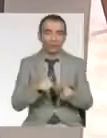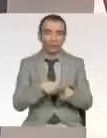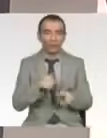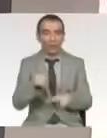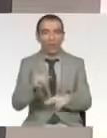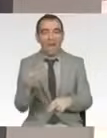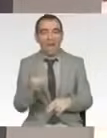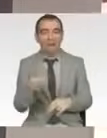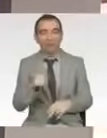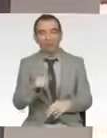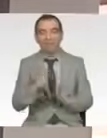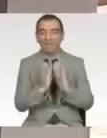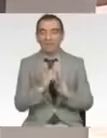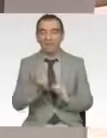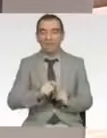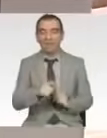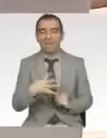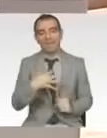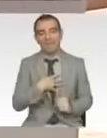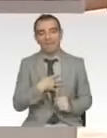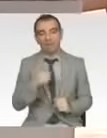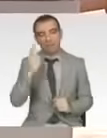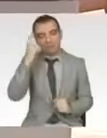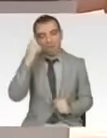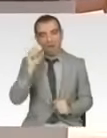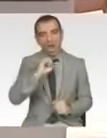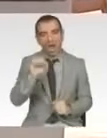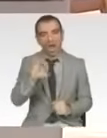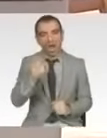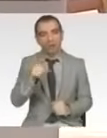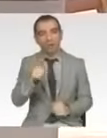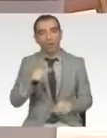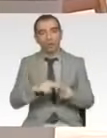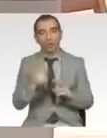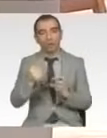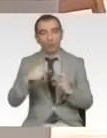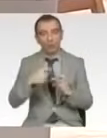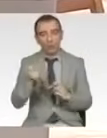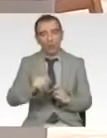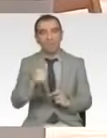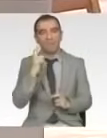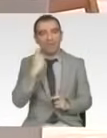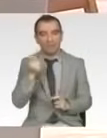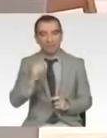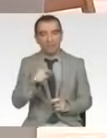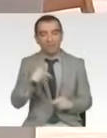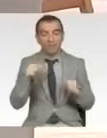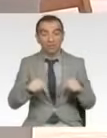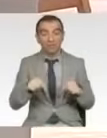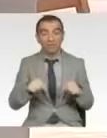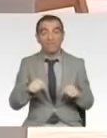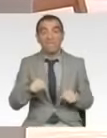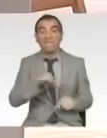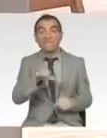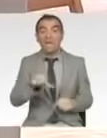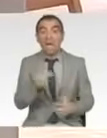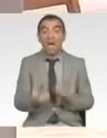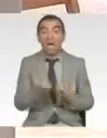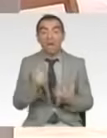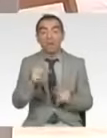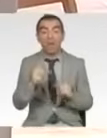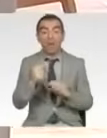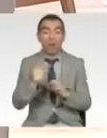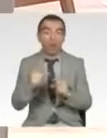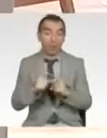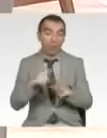devam edelim. Bence başarısını kürü yaptık. Peygamber Efendimiz'in sevdiği tatlıyı yaptık. Şimdi yağ yakmaya ve ödem atmaya